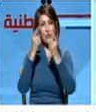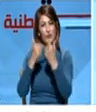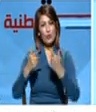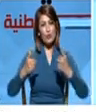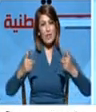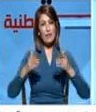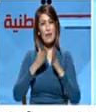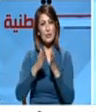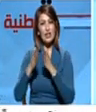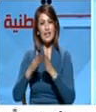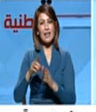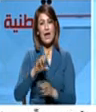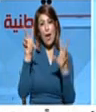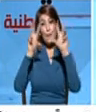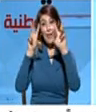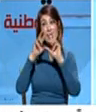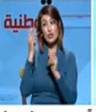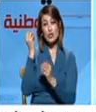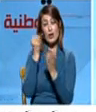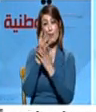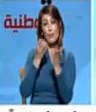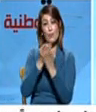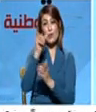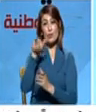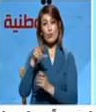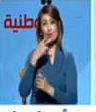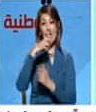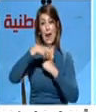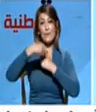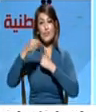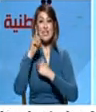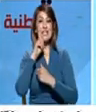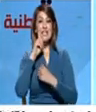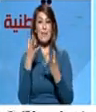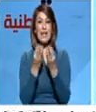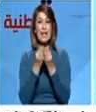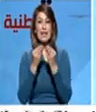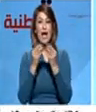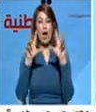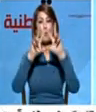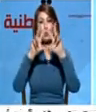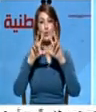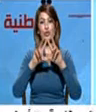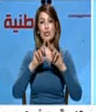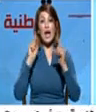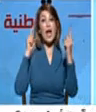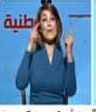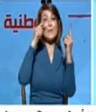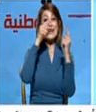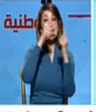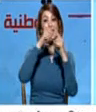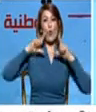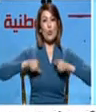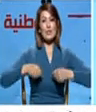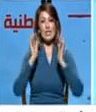بعد من خلاله اه زميلتنا ان يسال الحجر الوزاره اللي شؤون اجتماعيه وشيء تقريبا اللي